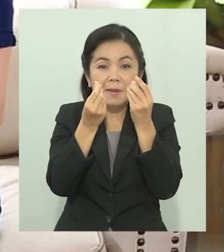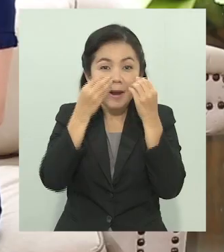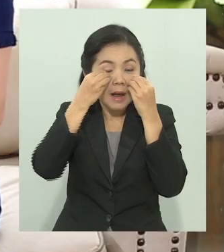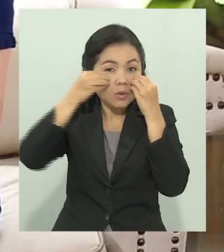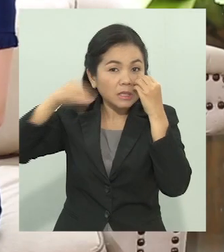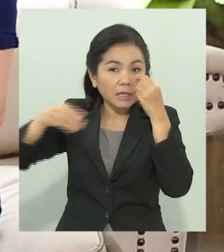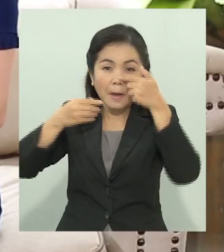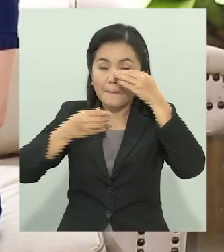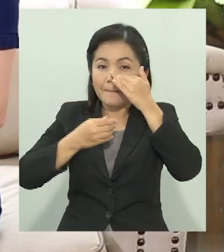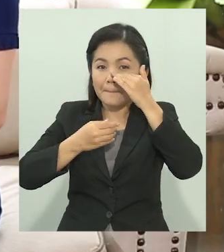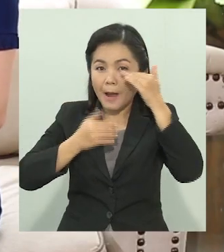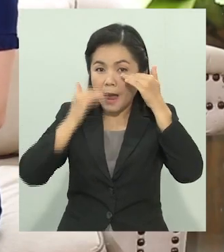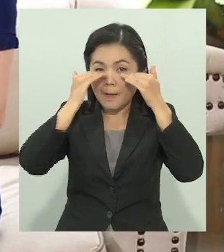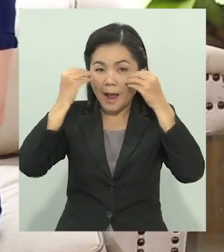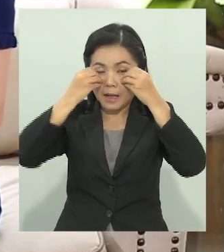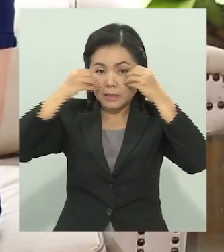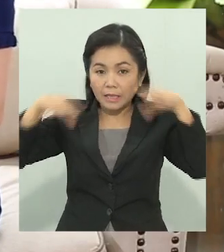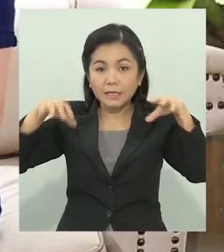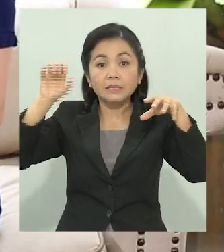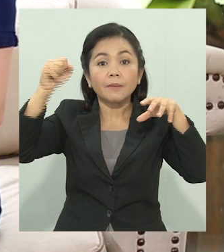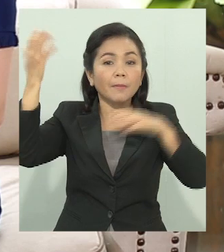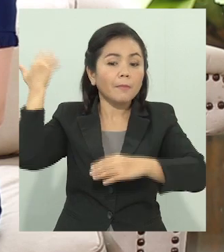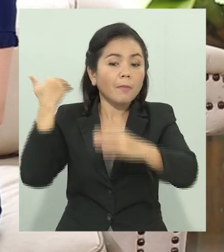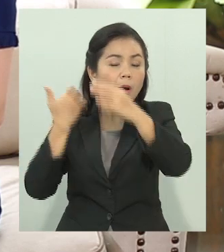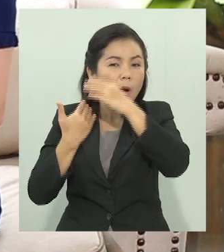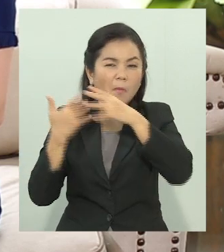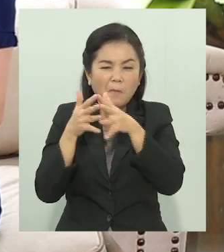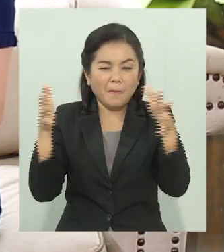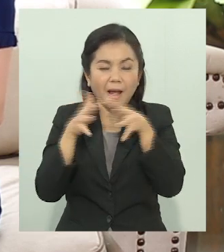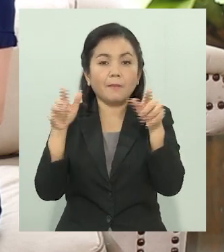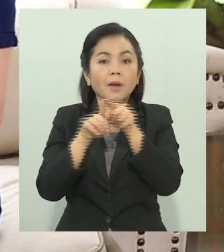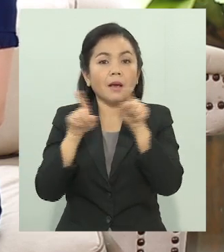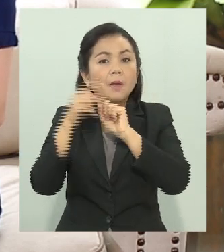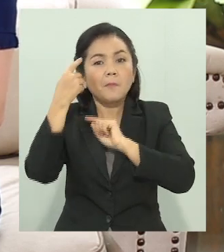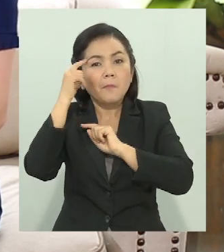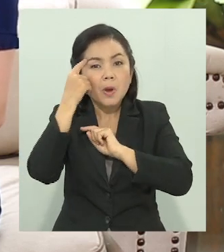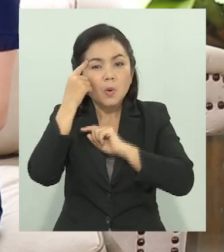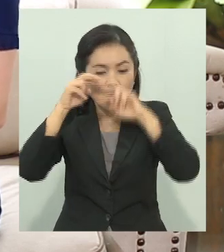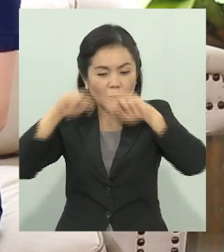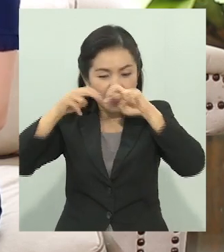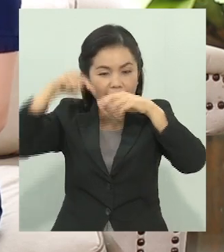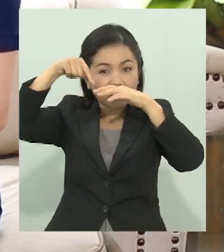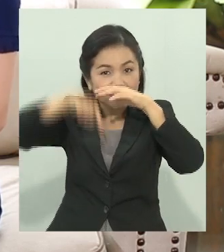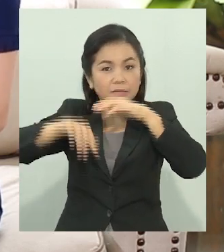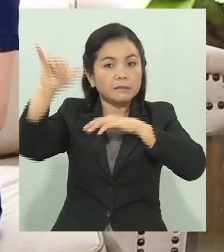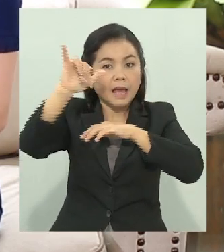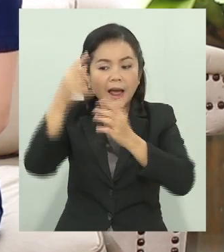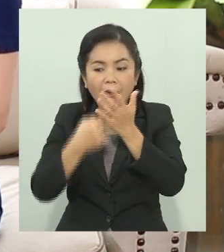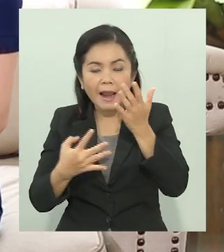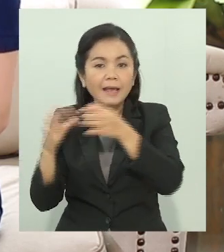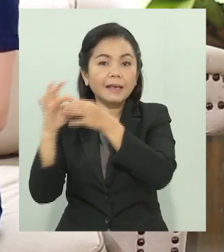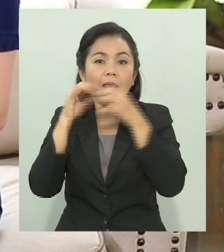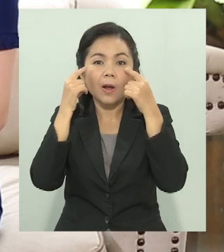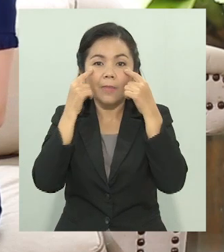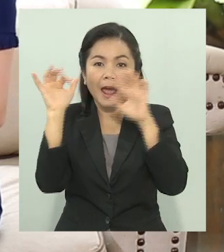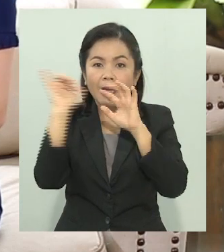อนนะครับก็คือสมัยก่อนเนี่ยเรายังไม่ได้รู้เขาเรียกว่าอนาโตมีบริเวณหน้าดีมากว่าอะไรเป็นยังไงละเอียดเท่